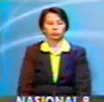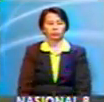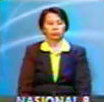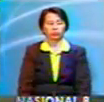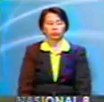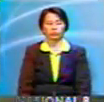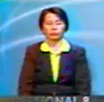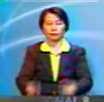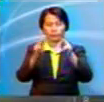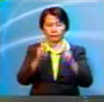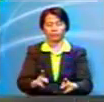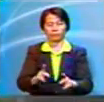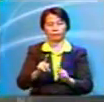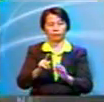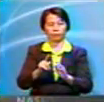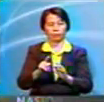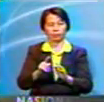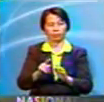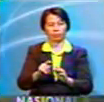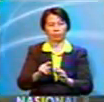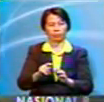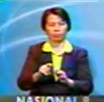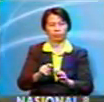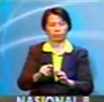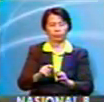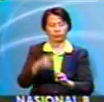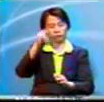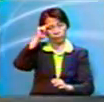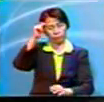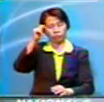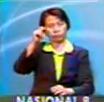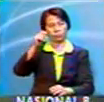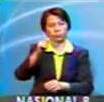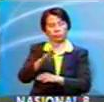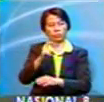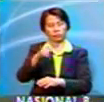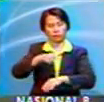pihak Menteri Besar khususnya Menteri Besar dari Terengganu petang tadi